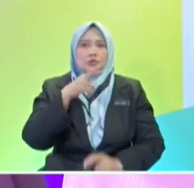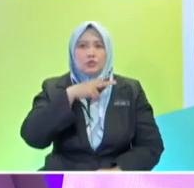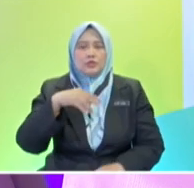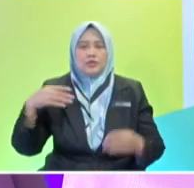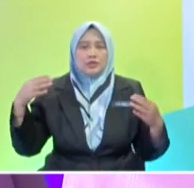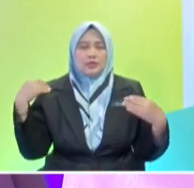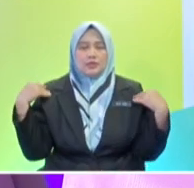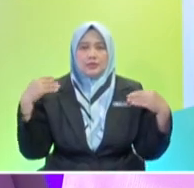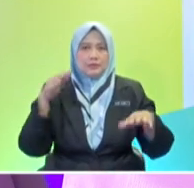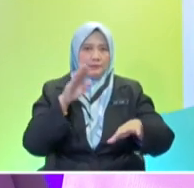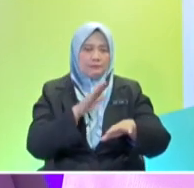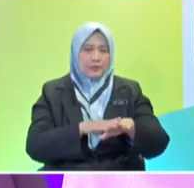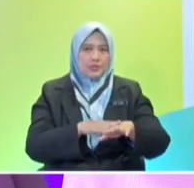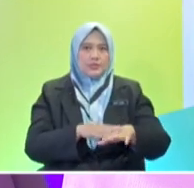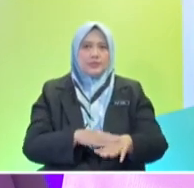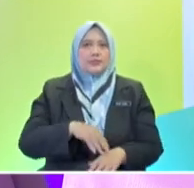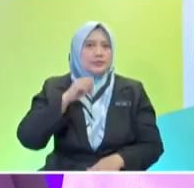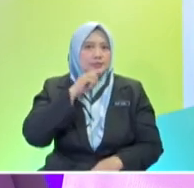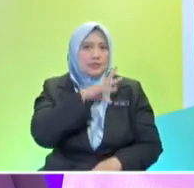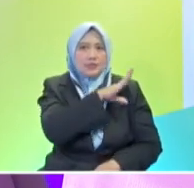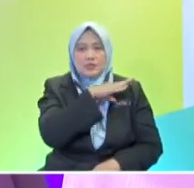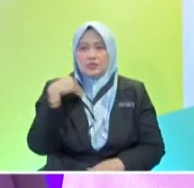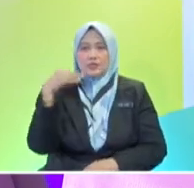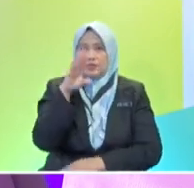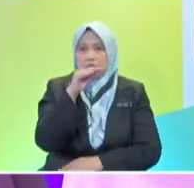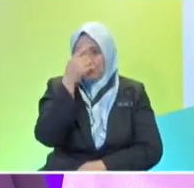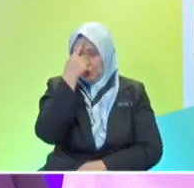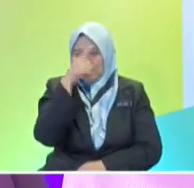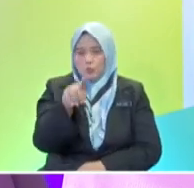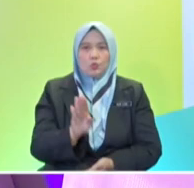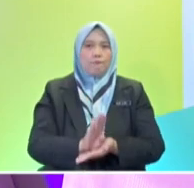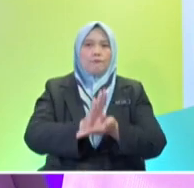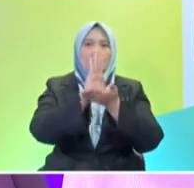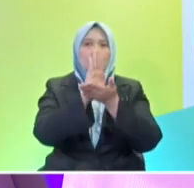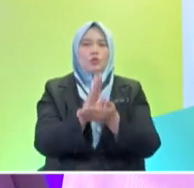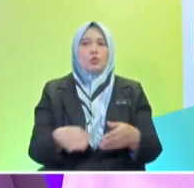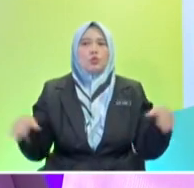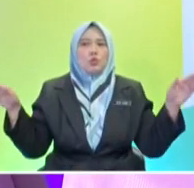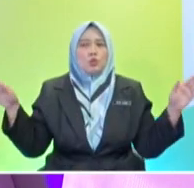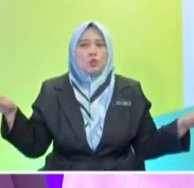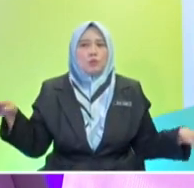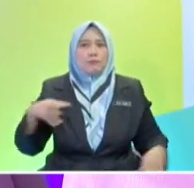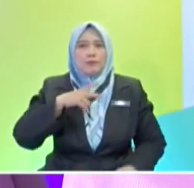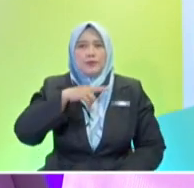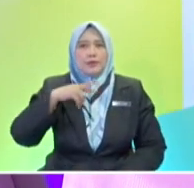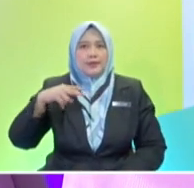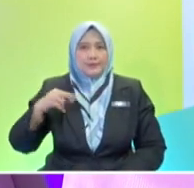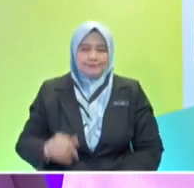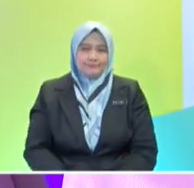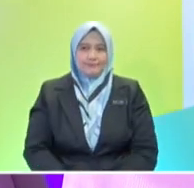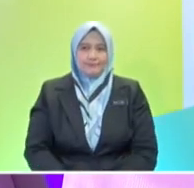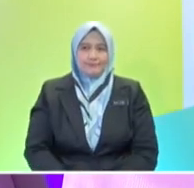untuk berenang. Okey. Dan yang terakhir sekali, ada kepak. Kalau kepak